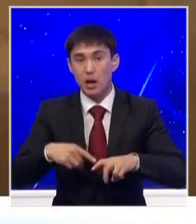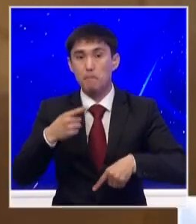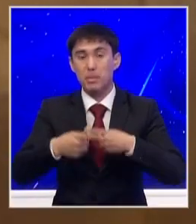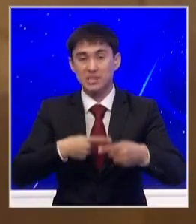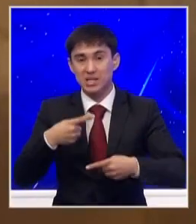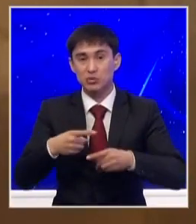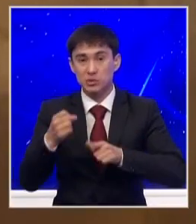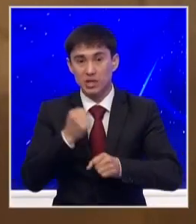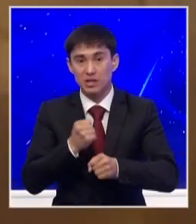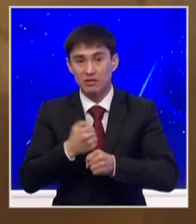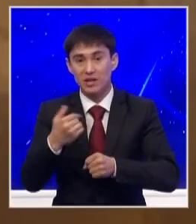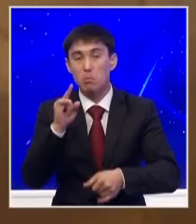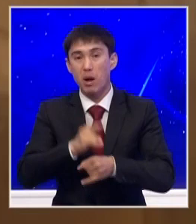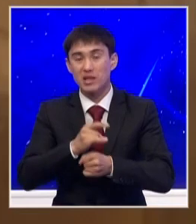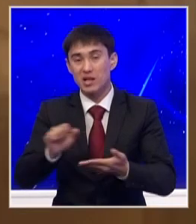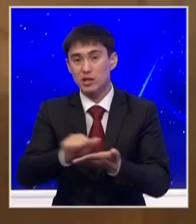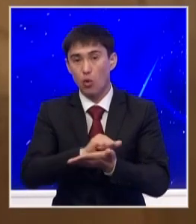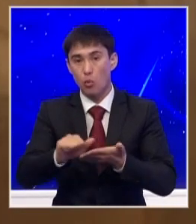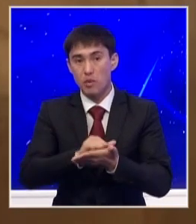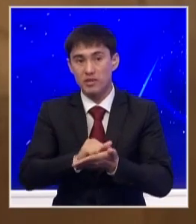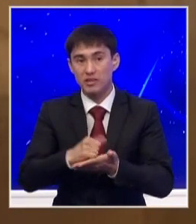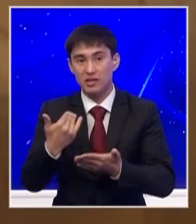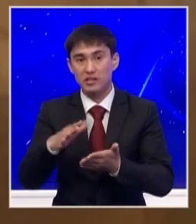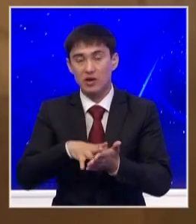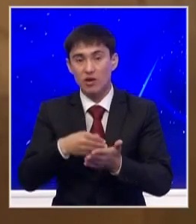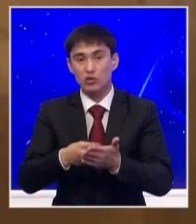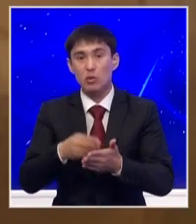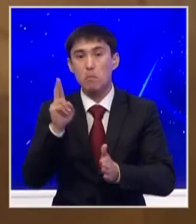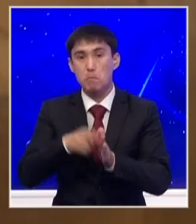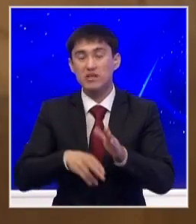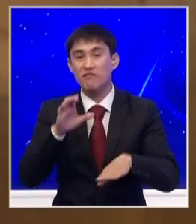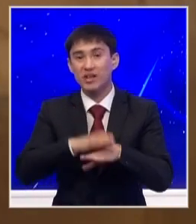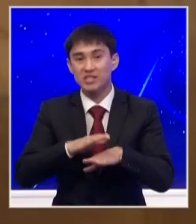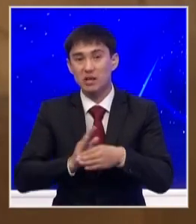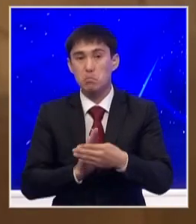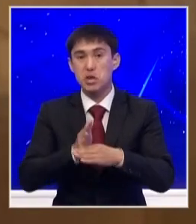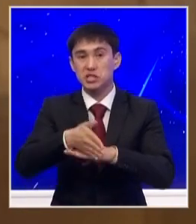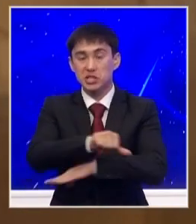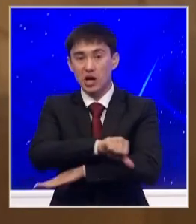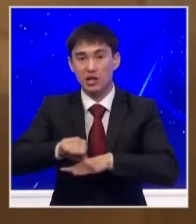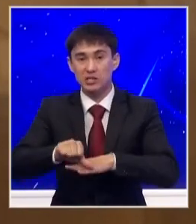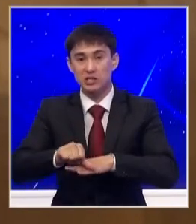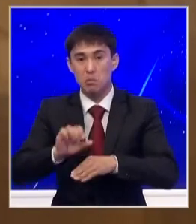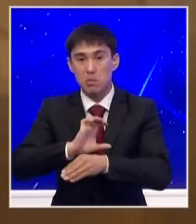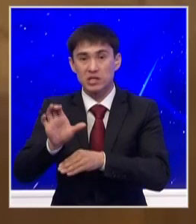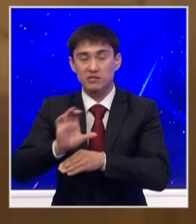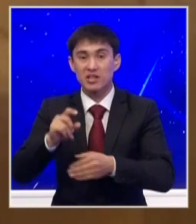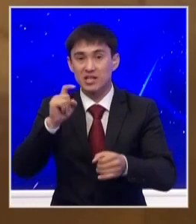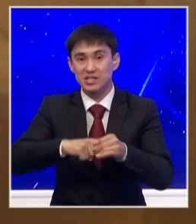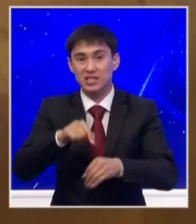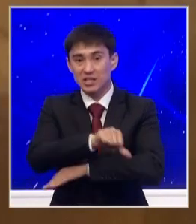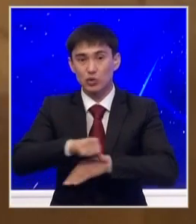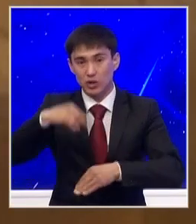последующем изготавливали на них поддельные документы, на основании которых без фактического пересечения границы производили регистрацию на